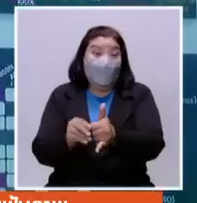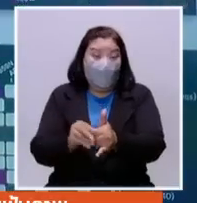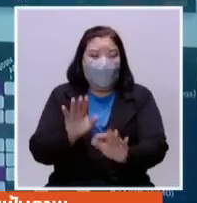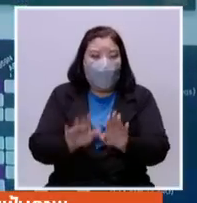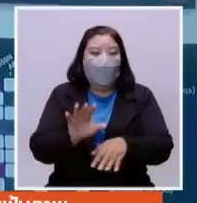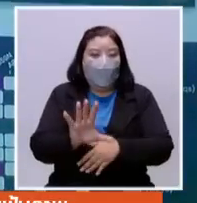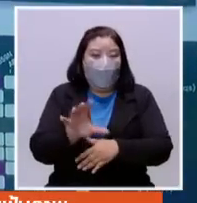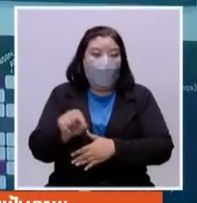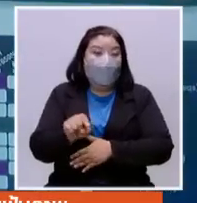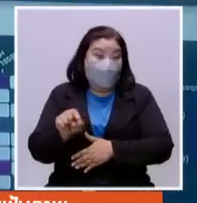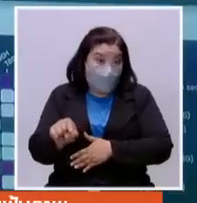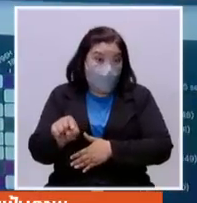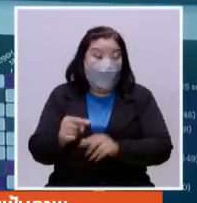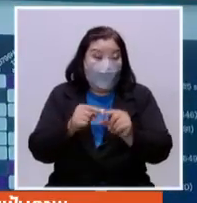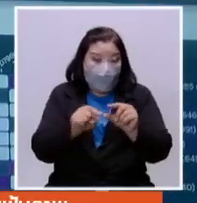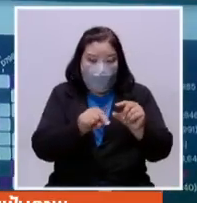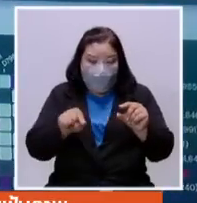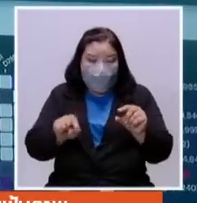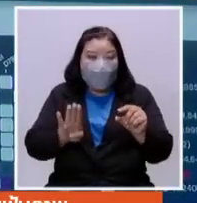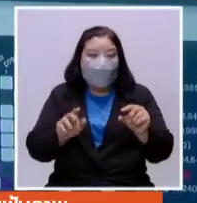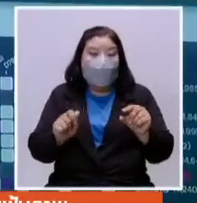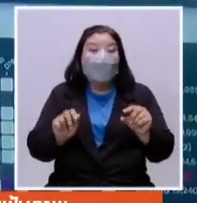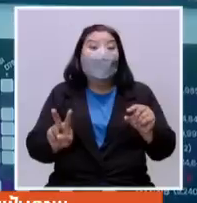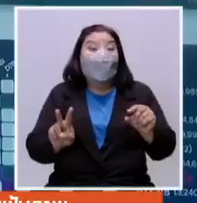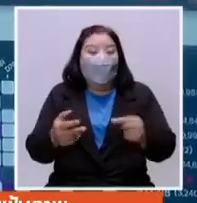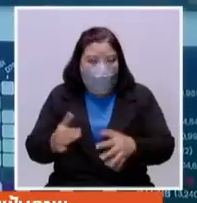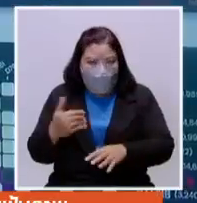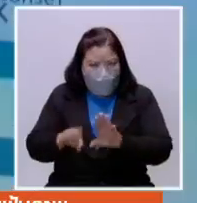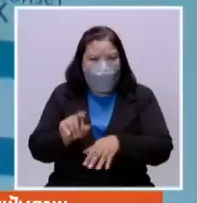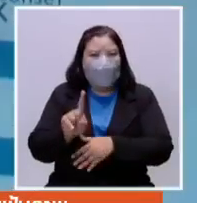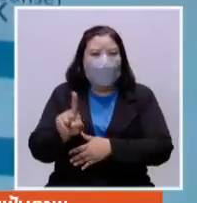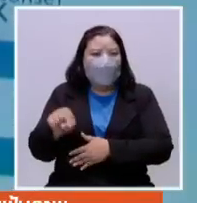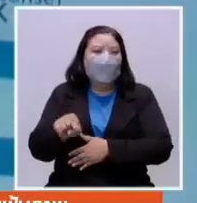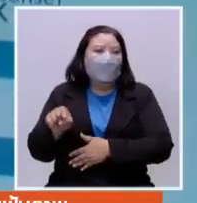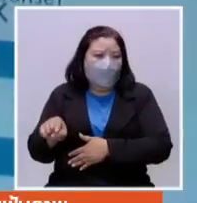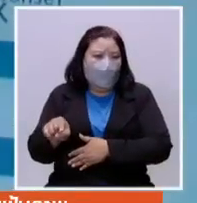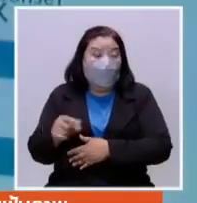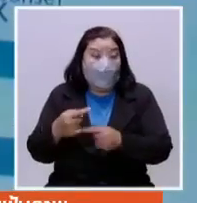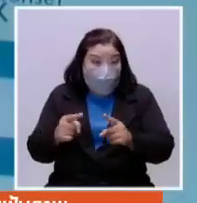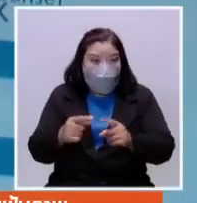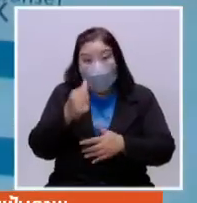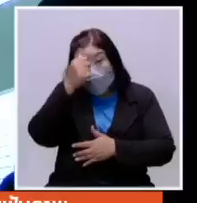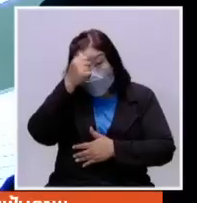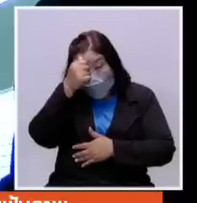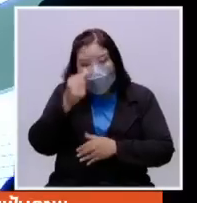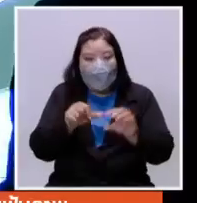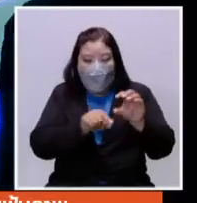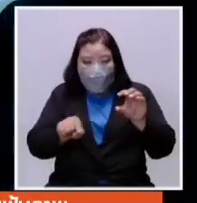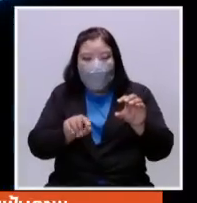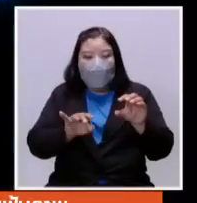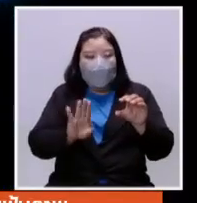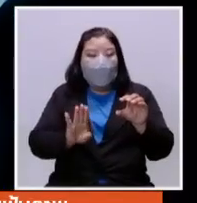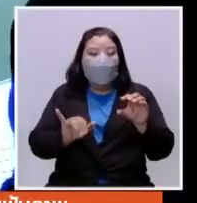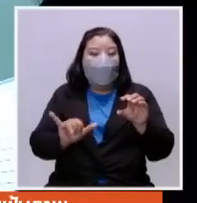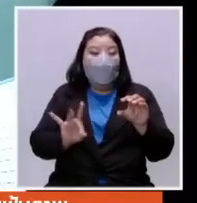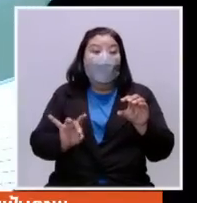5ส่วนโอมิครอน BA.2 พบ2รายคิดเป็นร้อยละ1ครับส่วนเดลต้า AY.85 พบจำนวน14ร